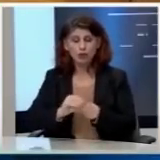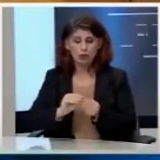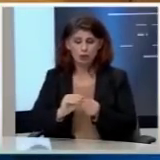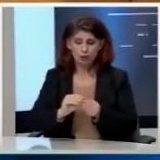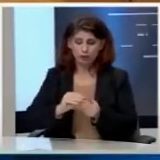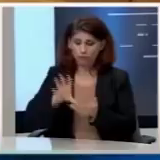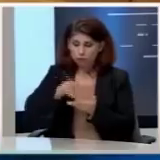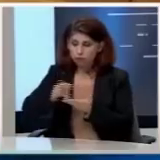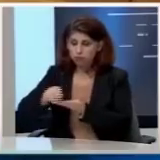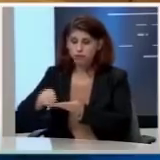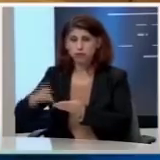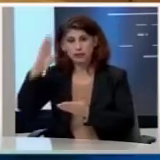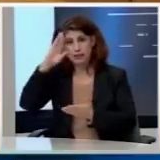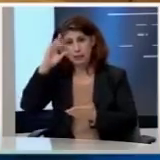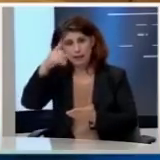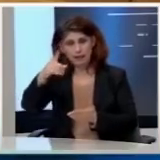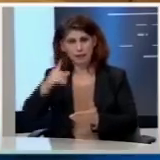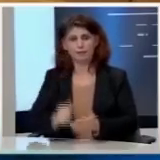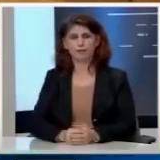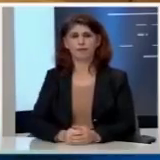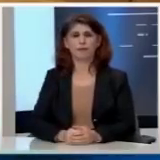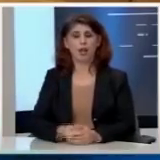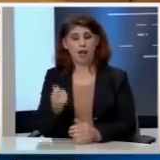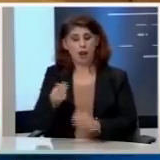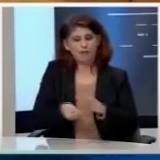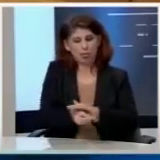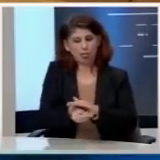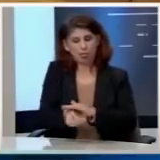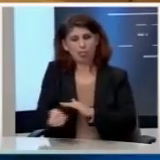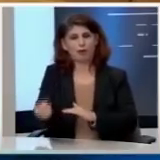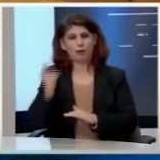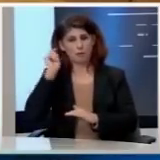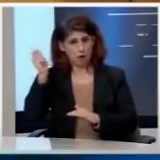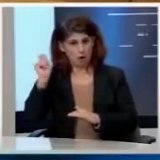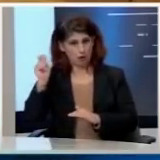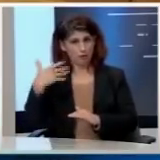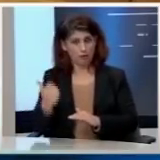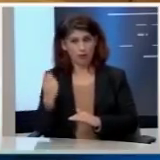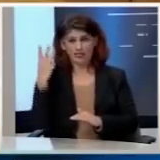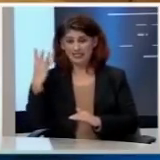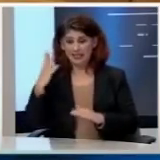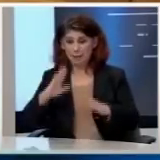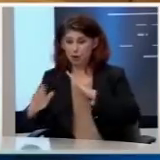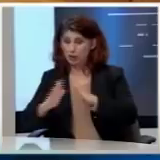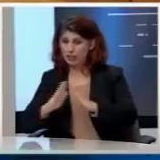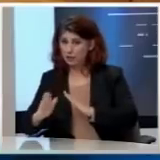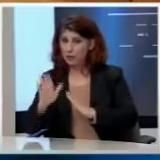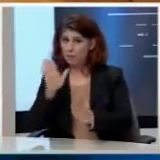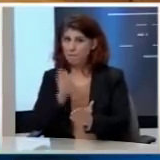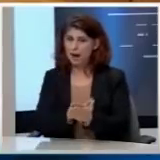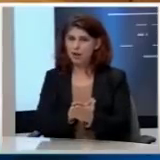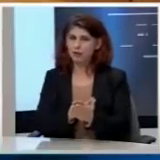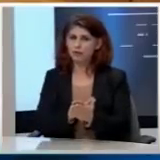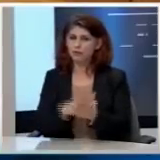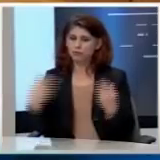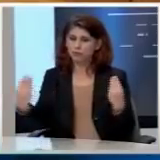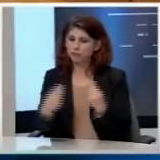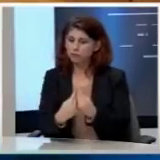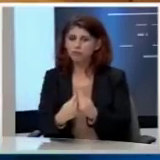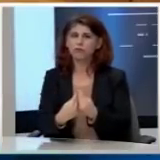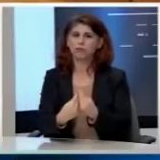Πολιτείες. Οι αναφορές για χρηματισμούς πολιτικών που υπάρχουν στις καταθέσεις των τριών υποπροστασία μαρτύρων